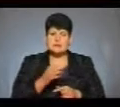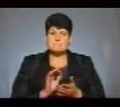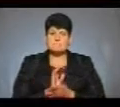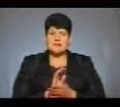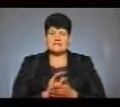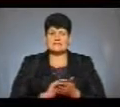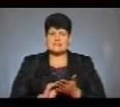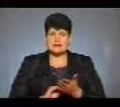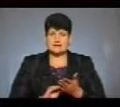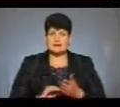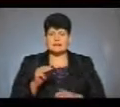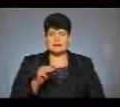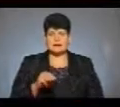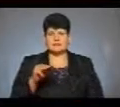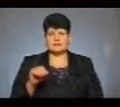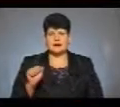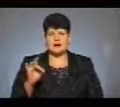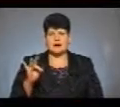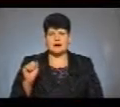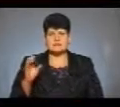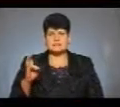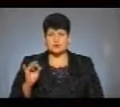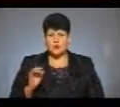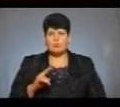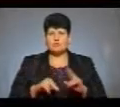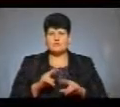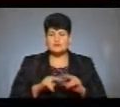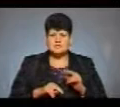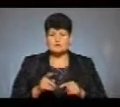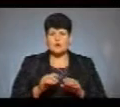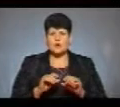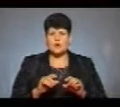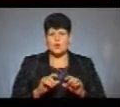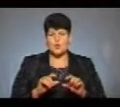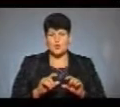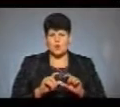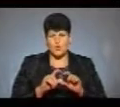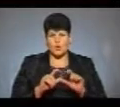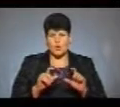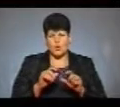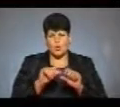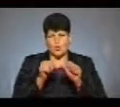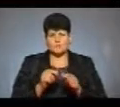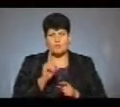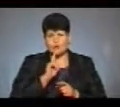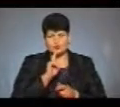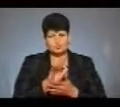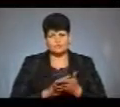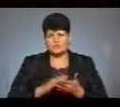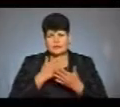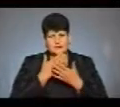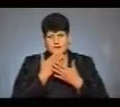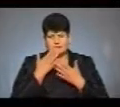Тернопільської обласної ради Тетяна Тарасенко. Будівництво меморіального комплексу поки що не продовжують, повідомив начальник управління